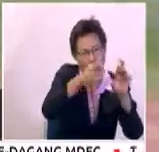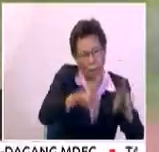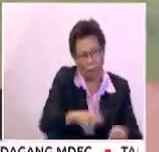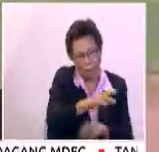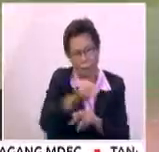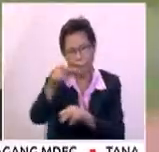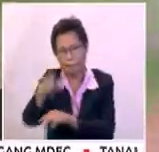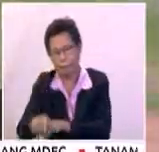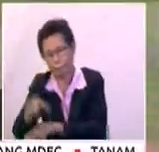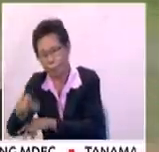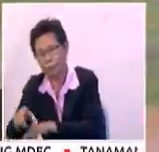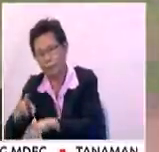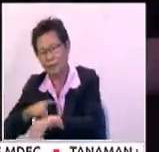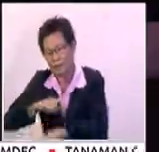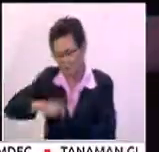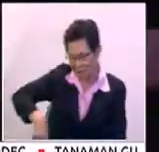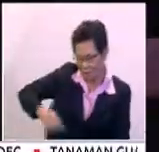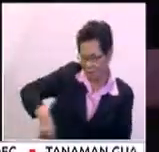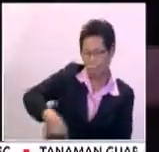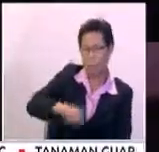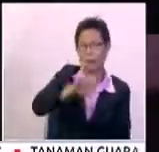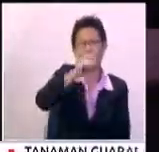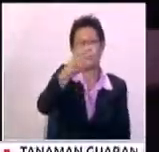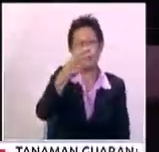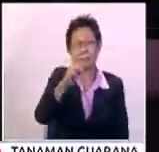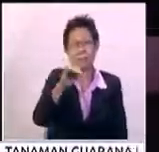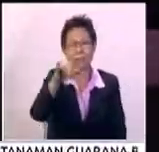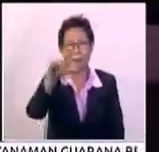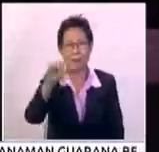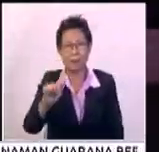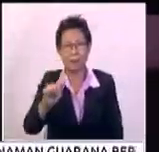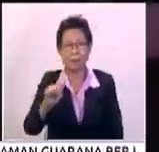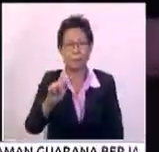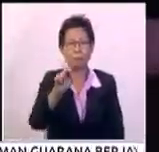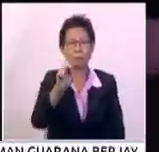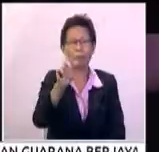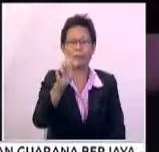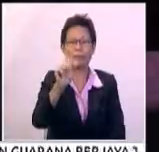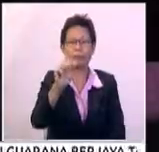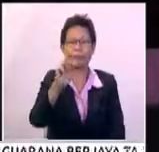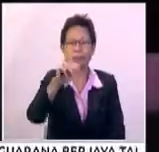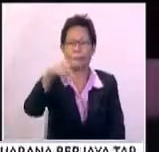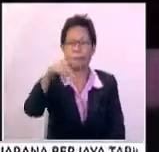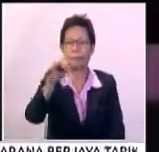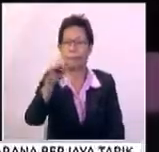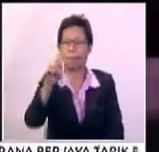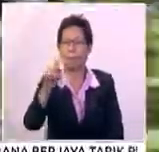dan penduduk di sini. Shamira Sufri, Kemput, Kemboja, RTM.